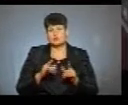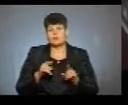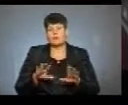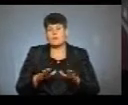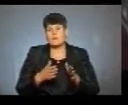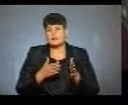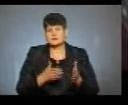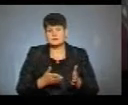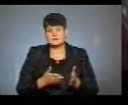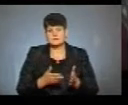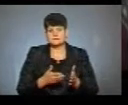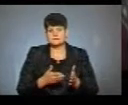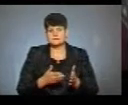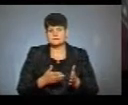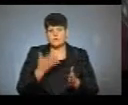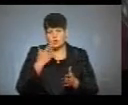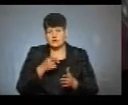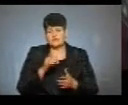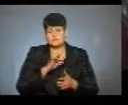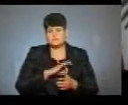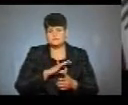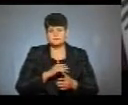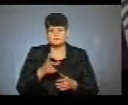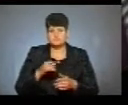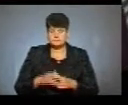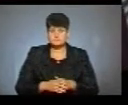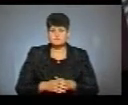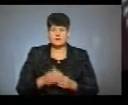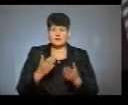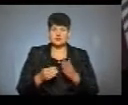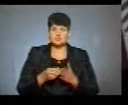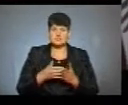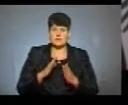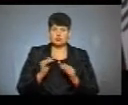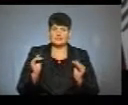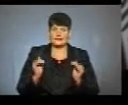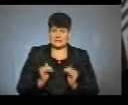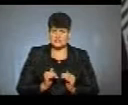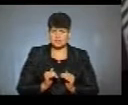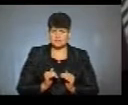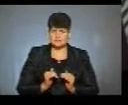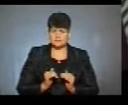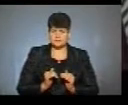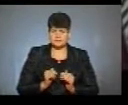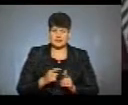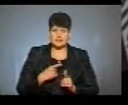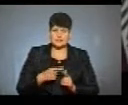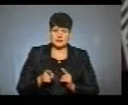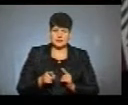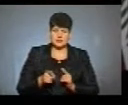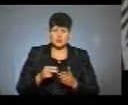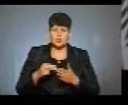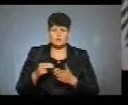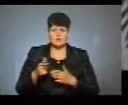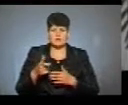момент, коли вона споживе цей газ. Якщо ціна буде нижча, ніж